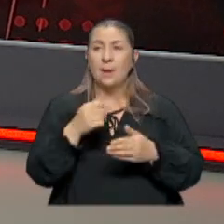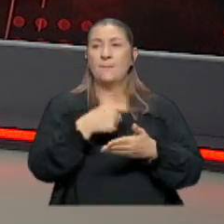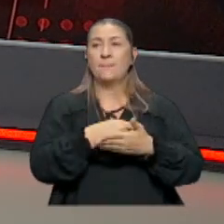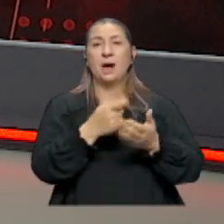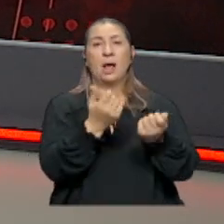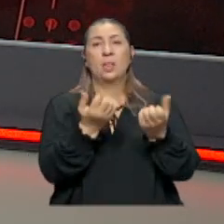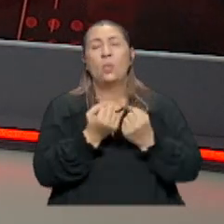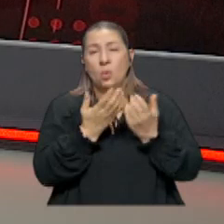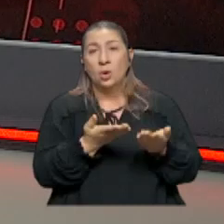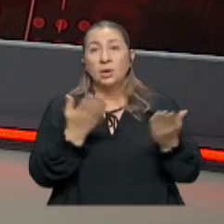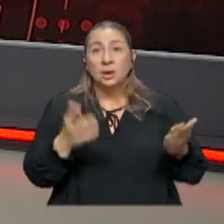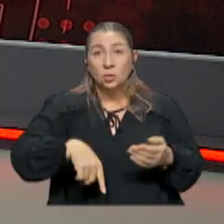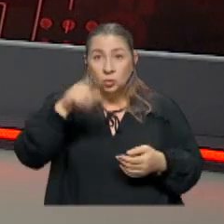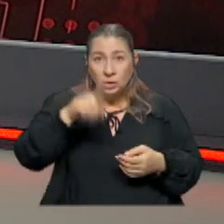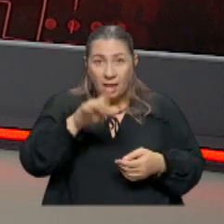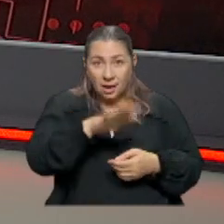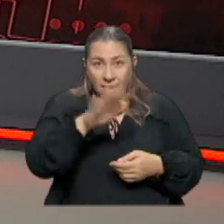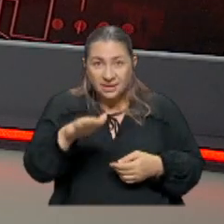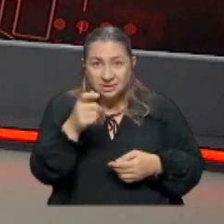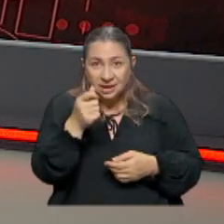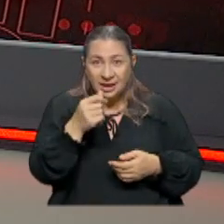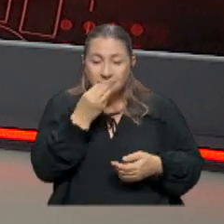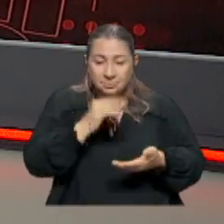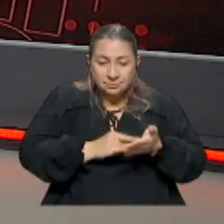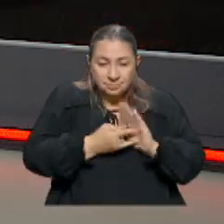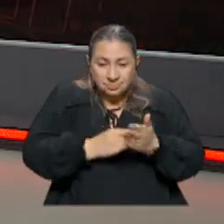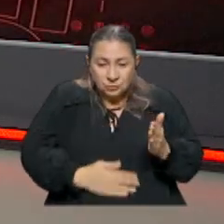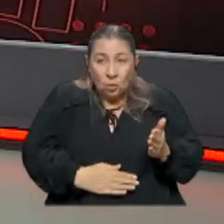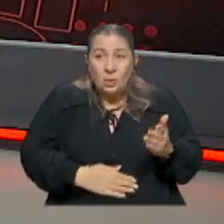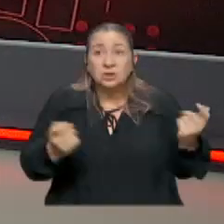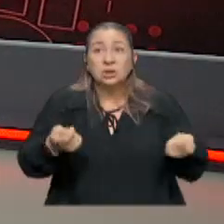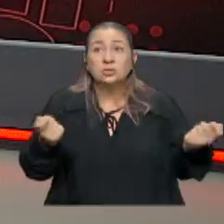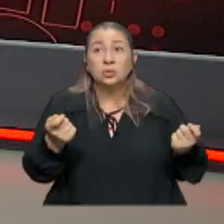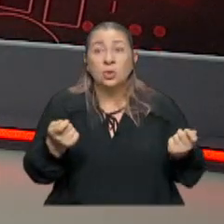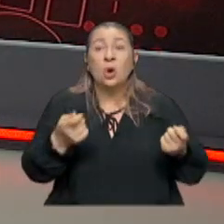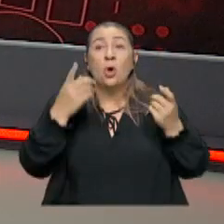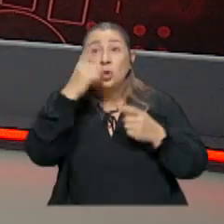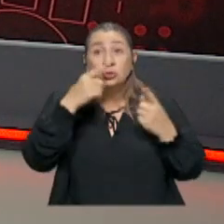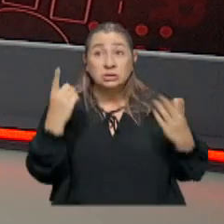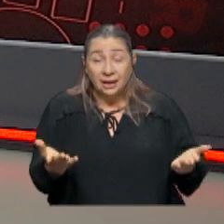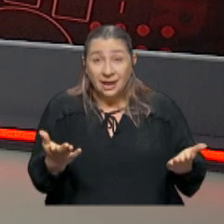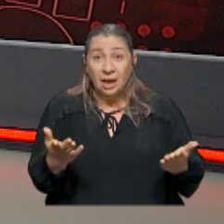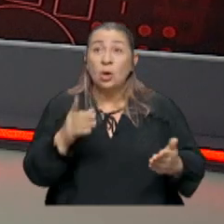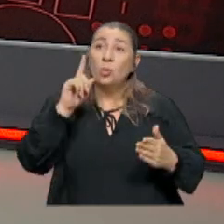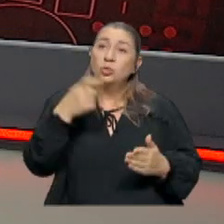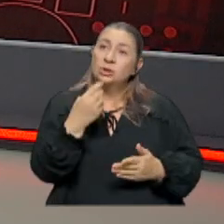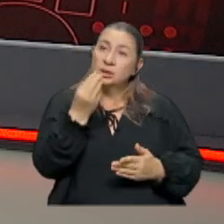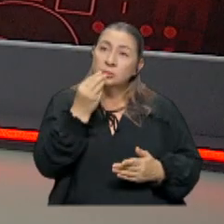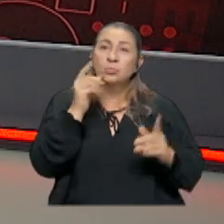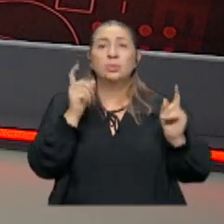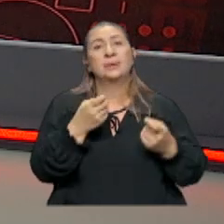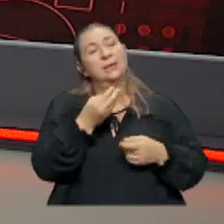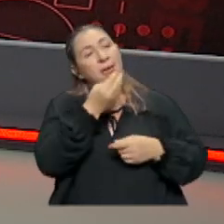para giriyor. Yani günde 55 lirayla karınlarını doyurmaya çalışıyorlar. O yüzden de bulursak